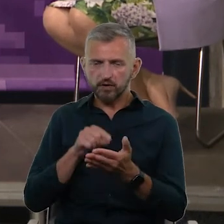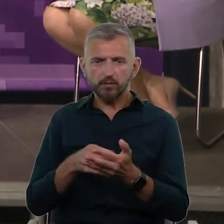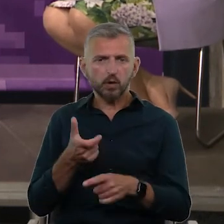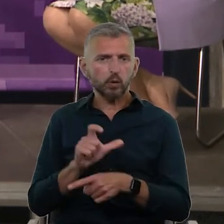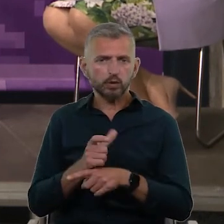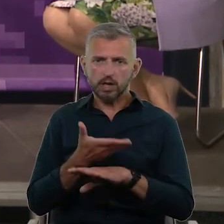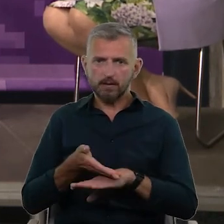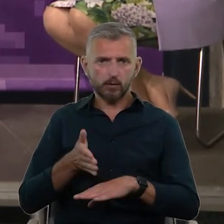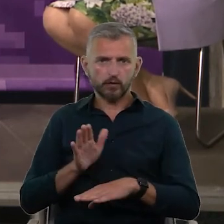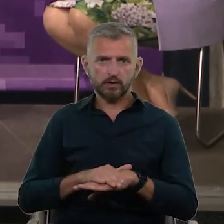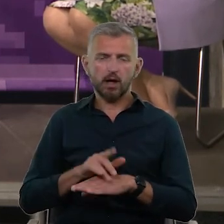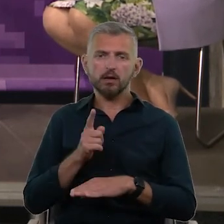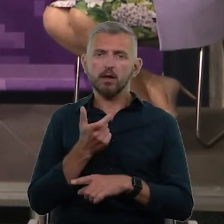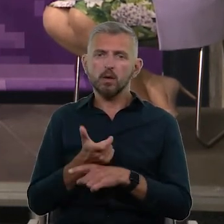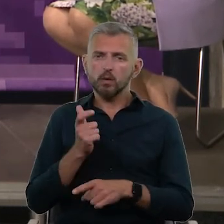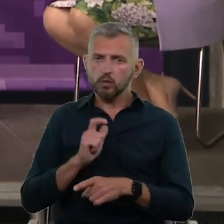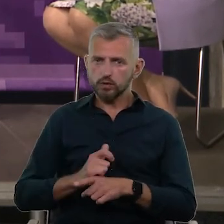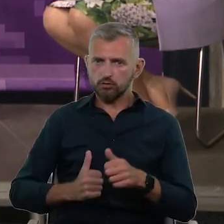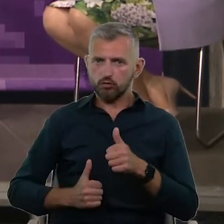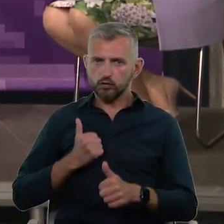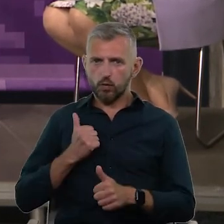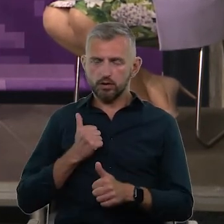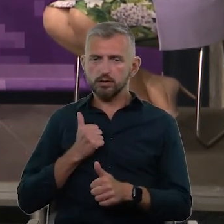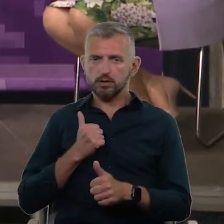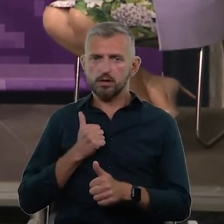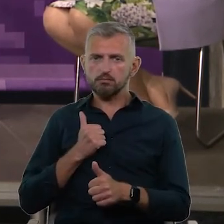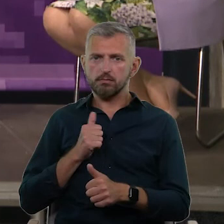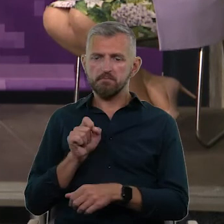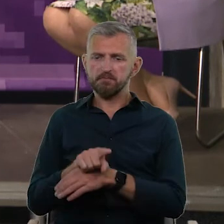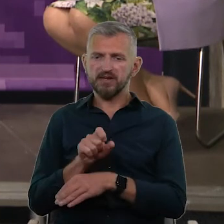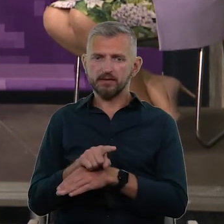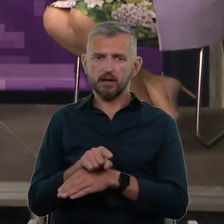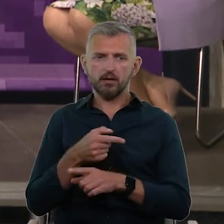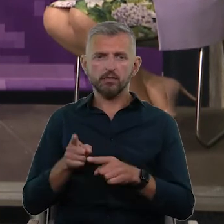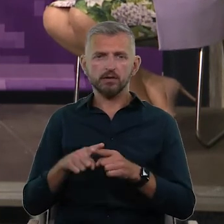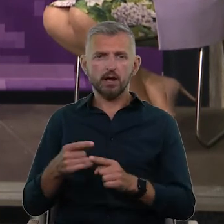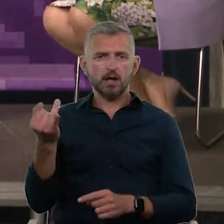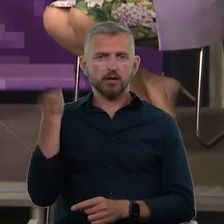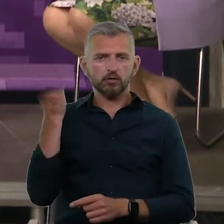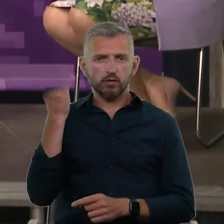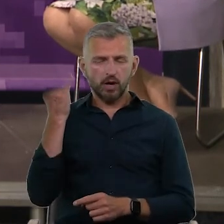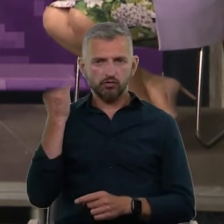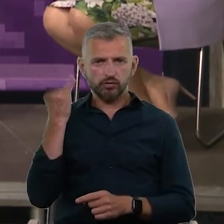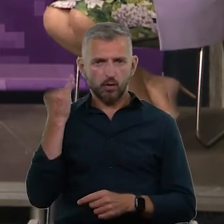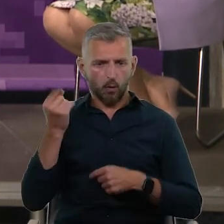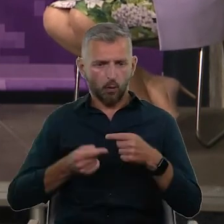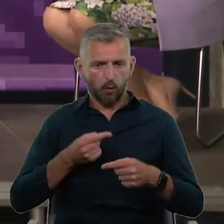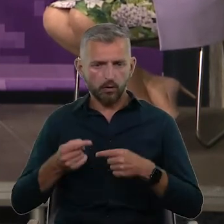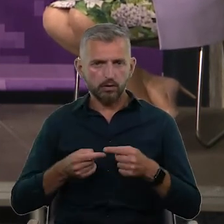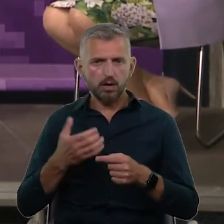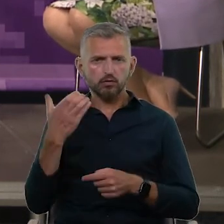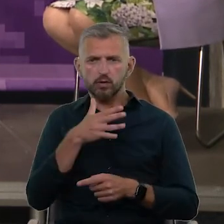непроста, але дуже така достойна місія. Це історичне коло сторіччями, коли